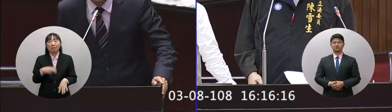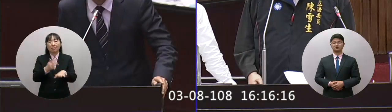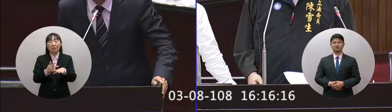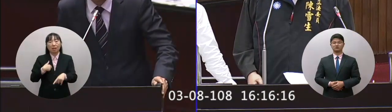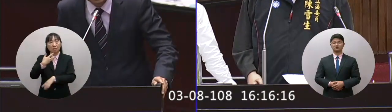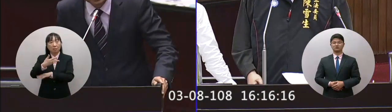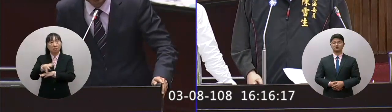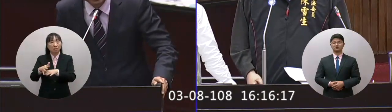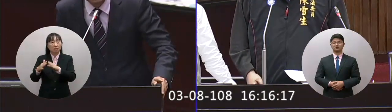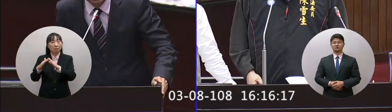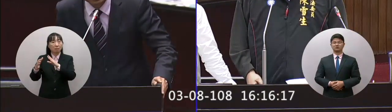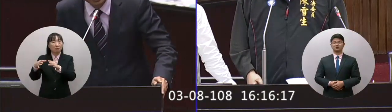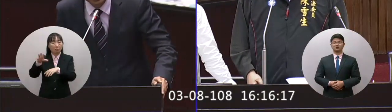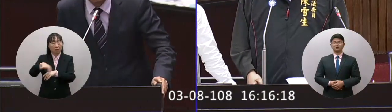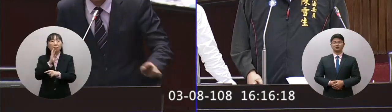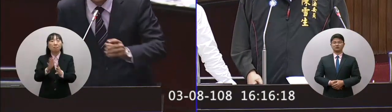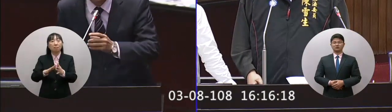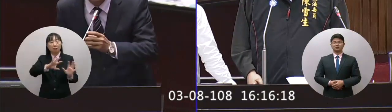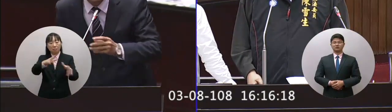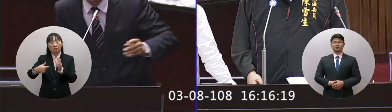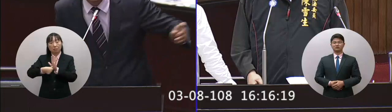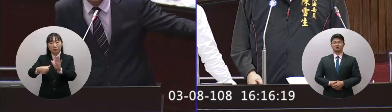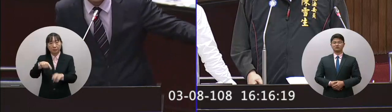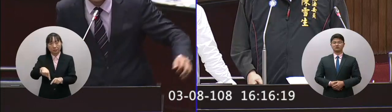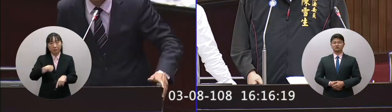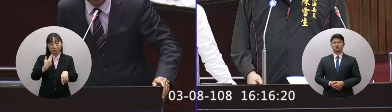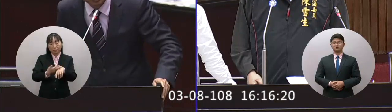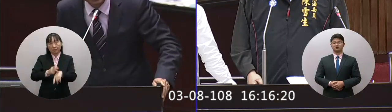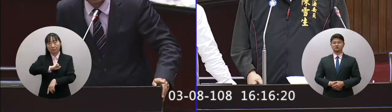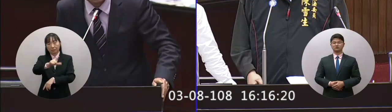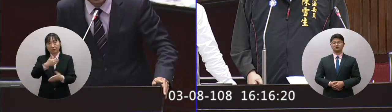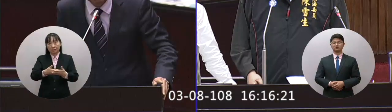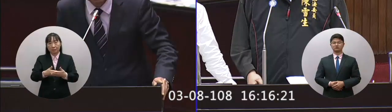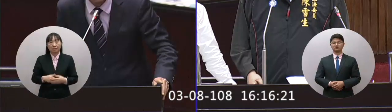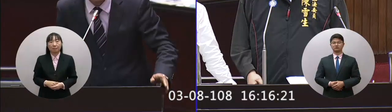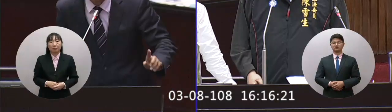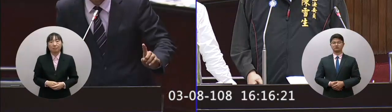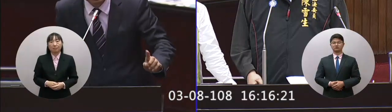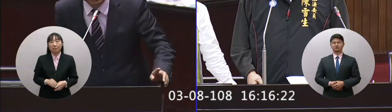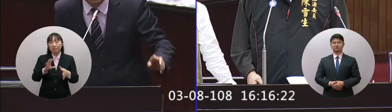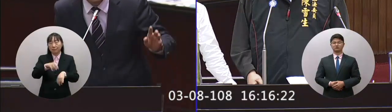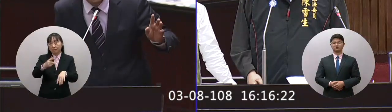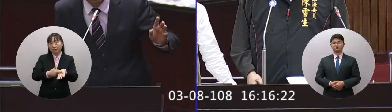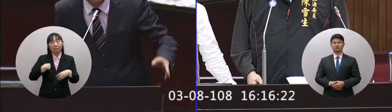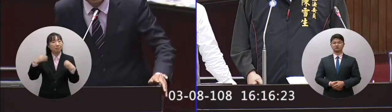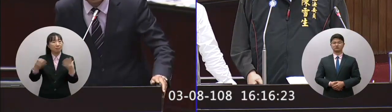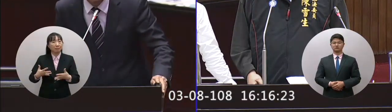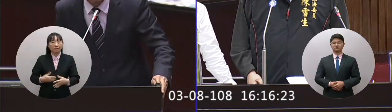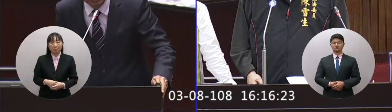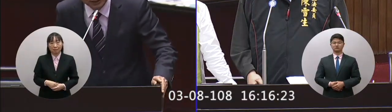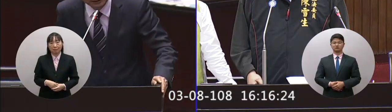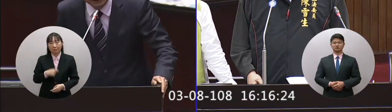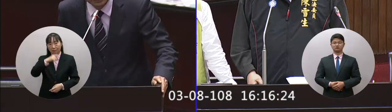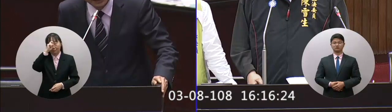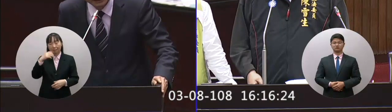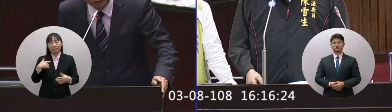事所大概可以是全世界引以为傲，所以其实我们的技术是领先中国的，所以这个部分技术没问题。那我们也很希